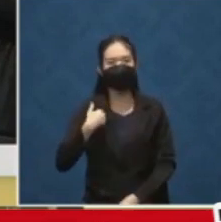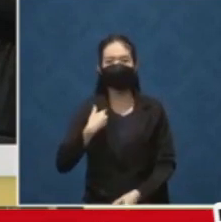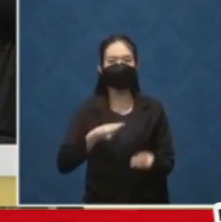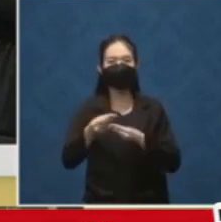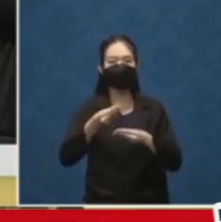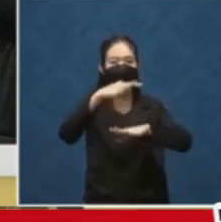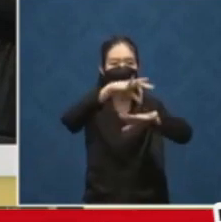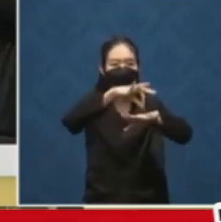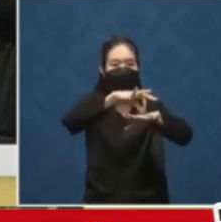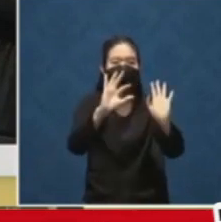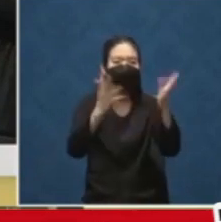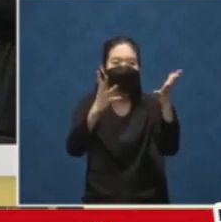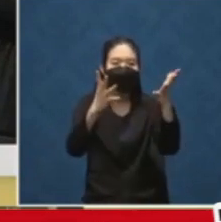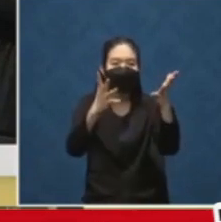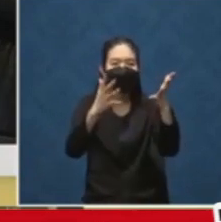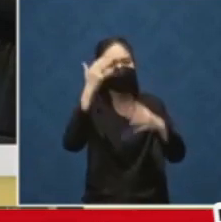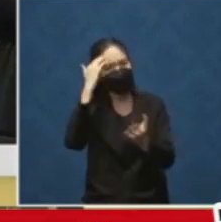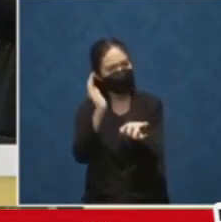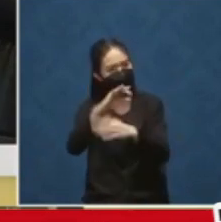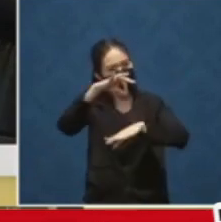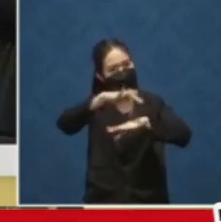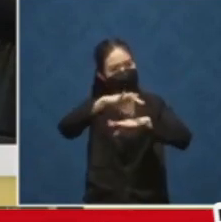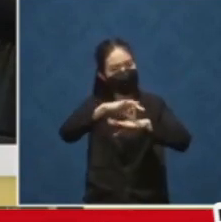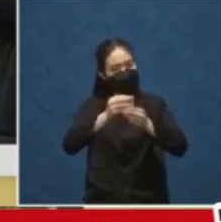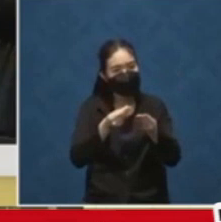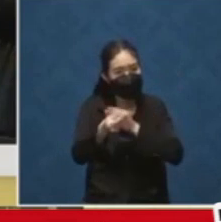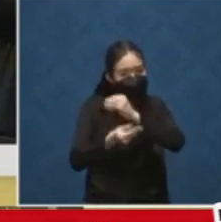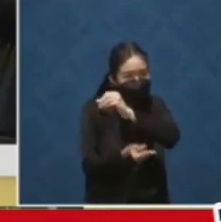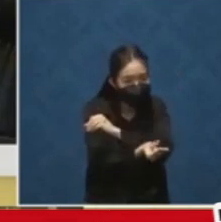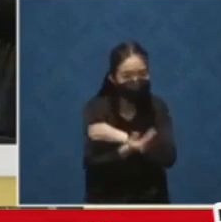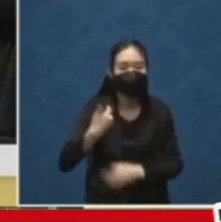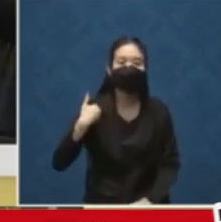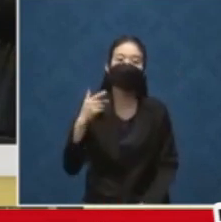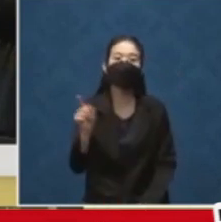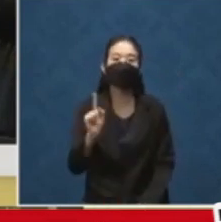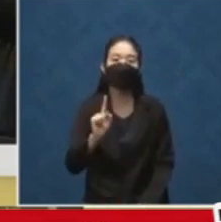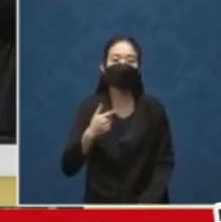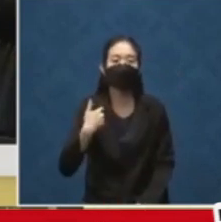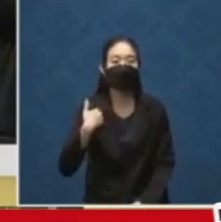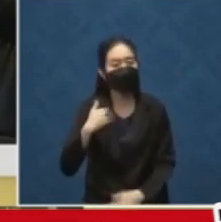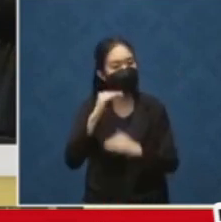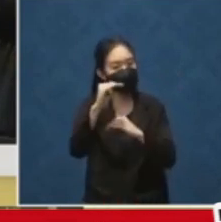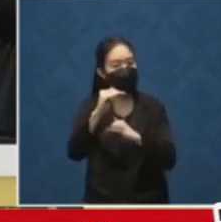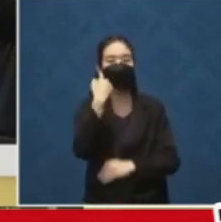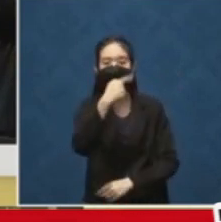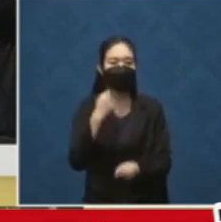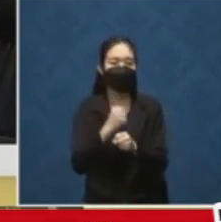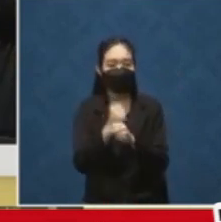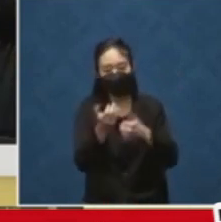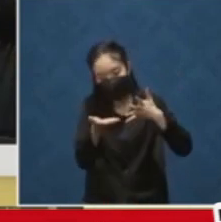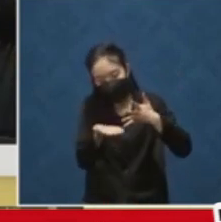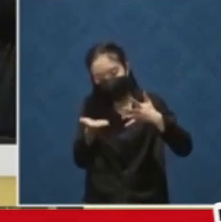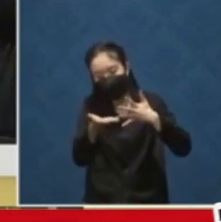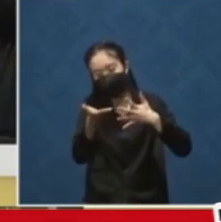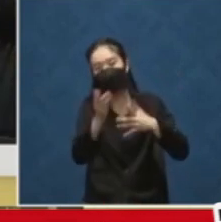การซือขายตำแหน่งไม่มีมันมีที่ไหนตำรวซ้อขายตำแหน่งเขาตั้งตำแหน่งตามอัดจามัต่างๆใ